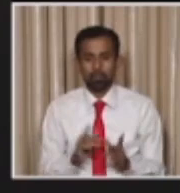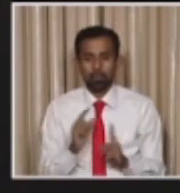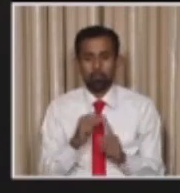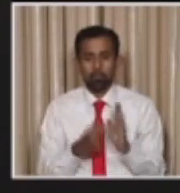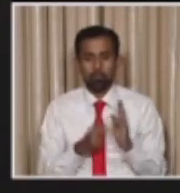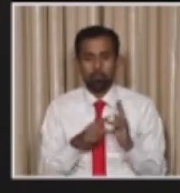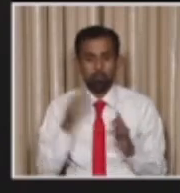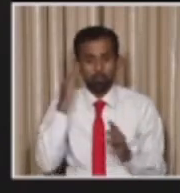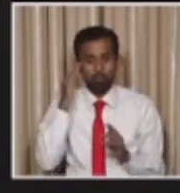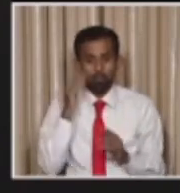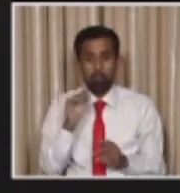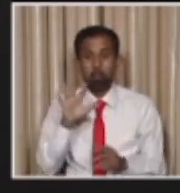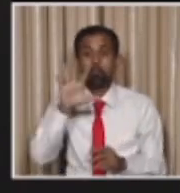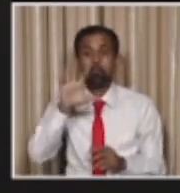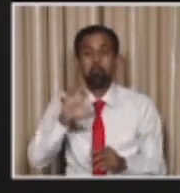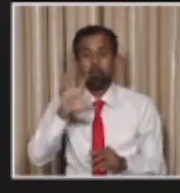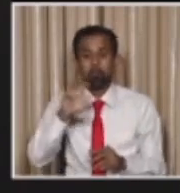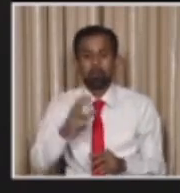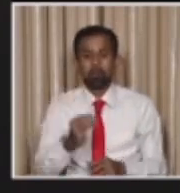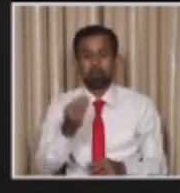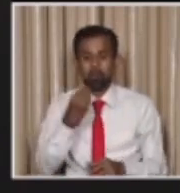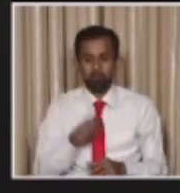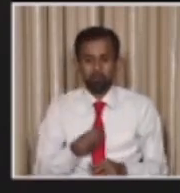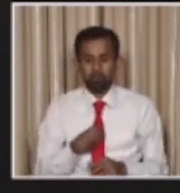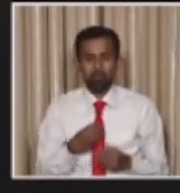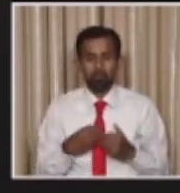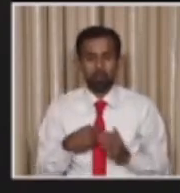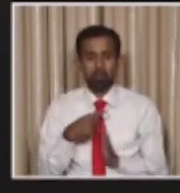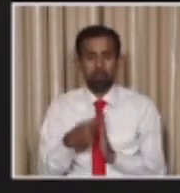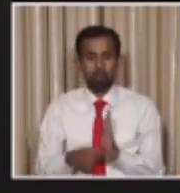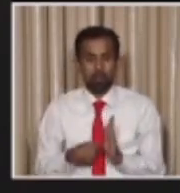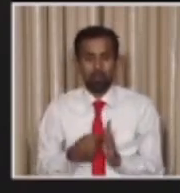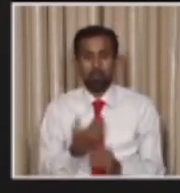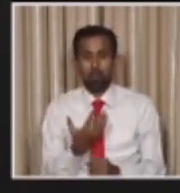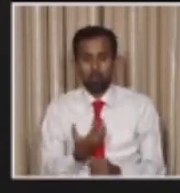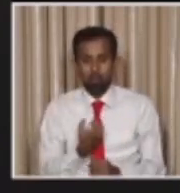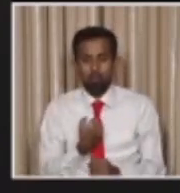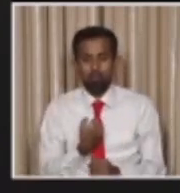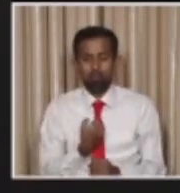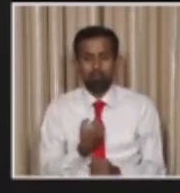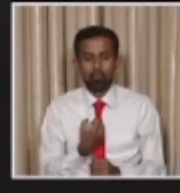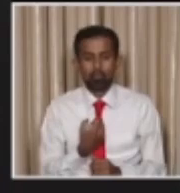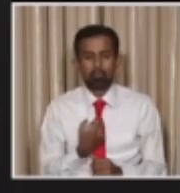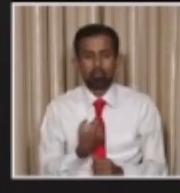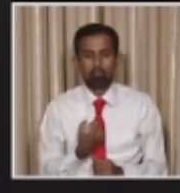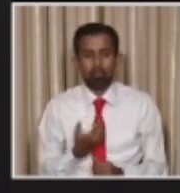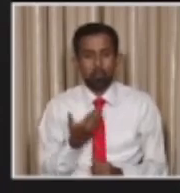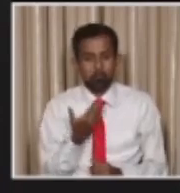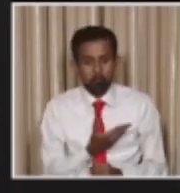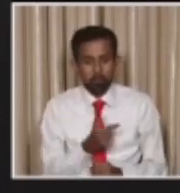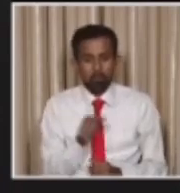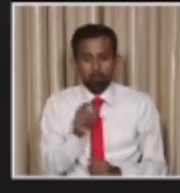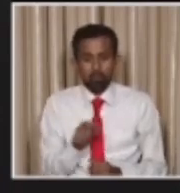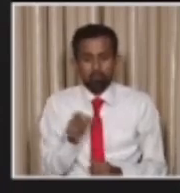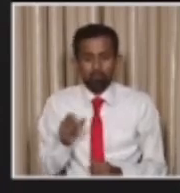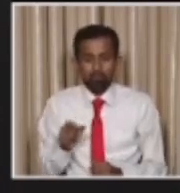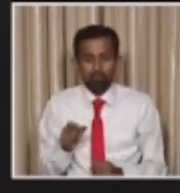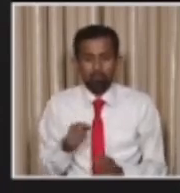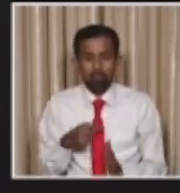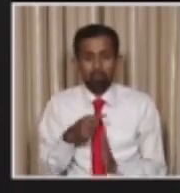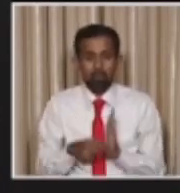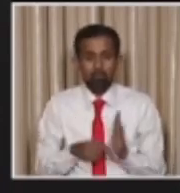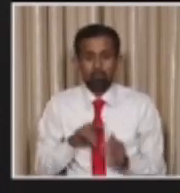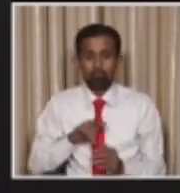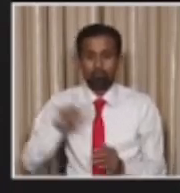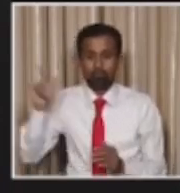වෙරියක් කිව්වා රුපියල් 5000යි ලැබෙන්නේ කියලා. ඉතින් එතකොට අපේ රටට අවශ්‍ය දැන් මේ මේ මේ අයට රට යන්න